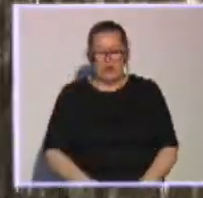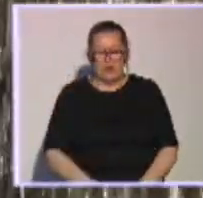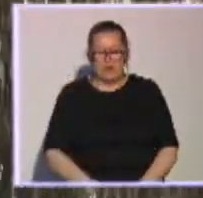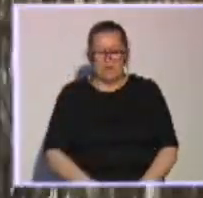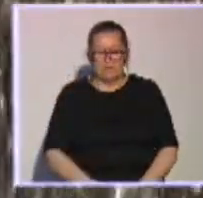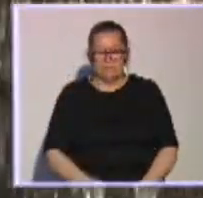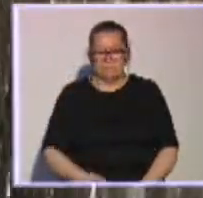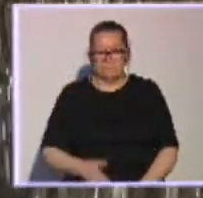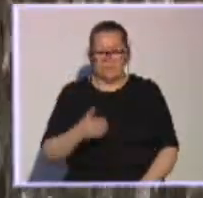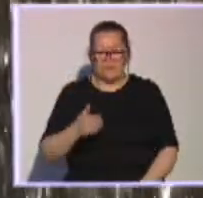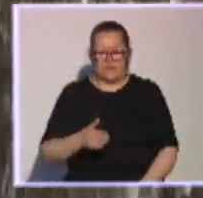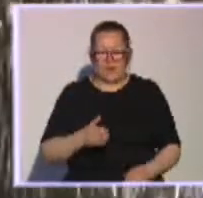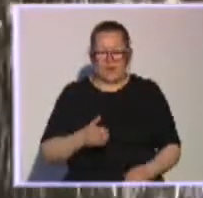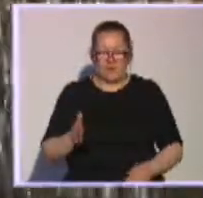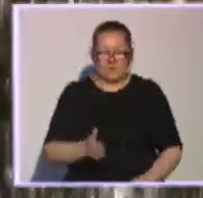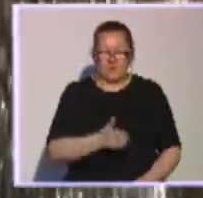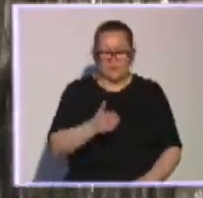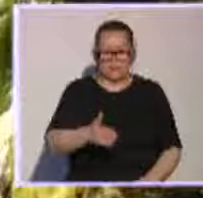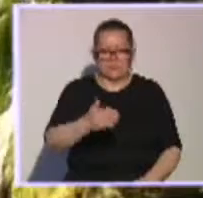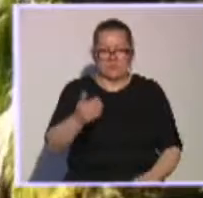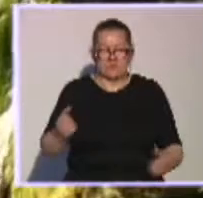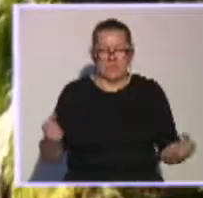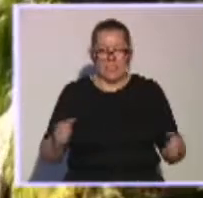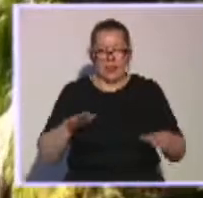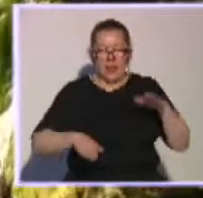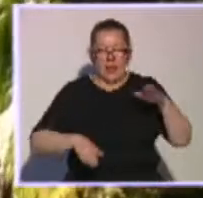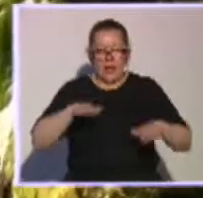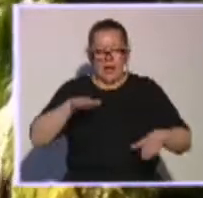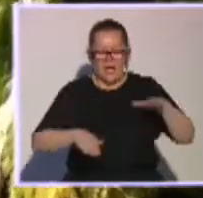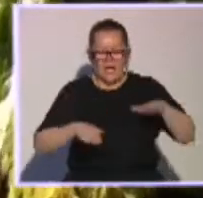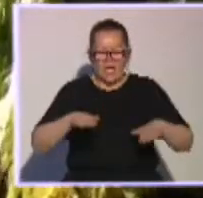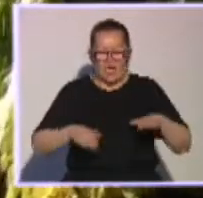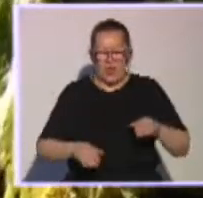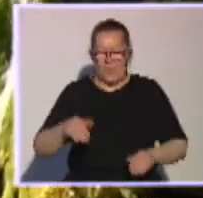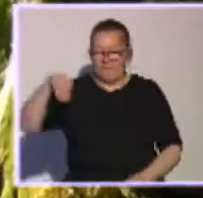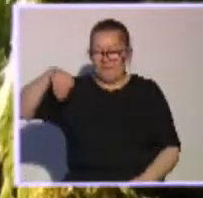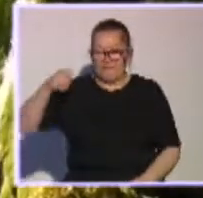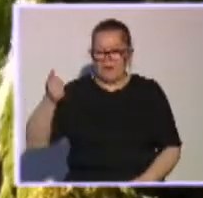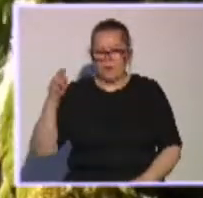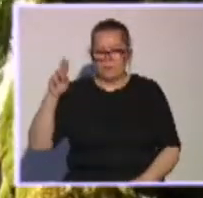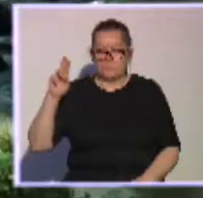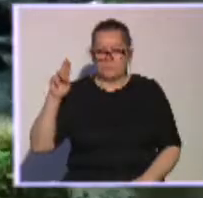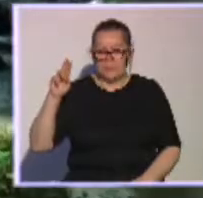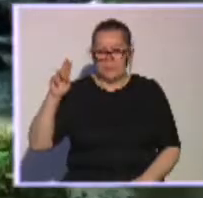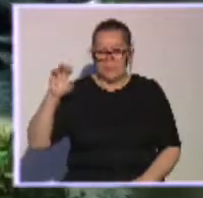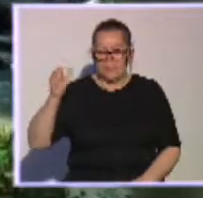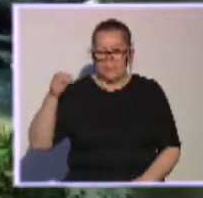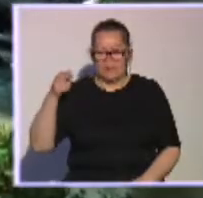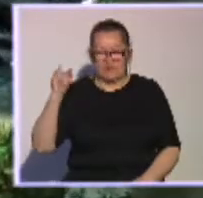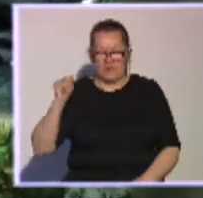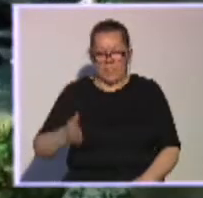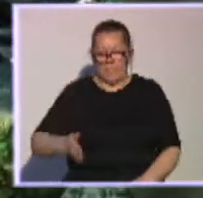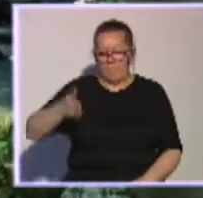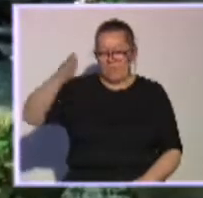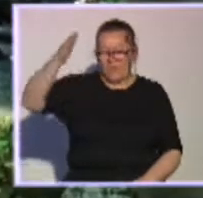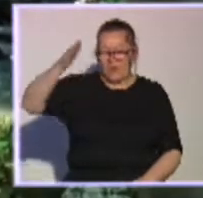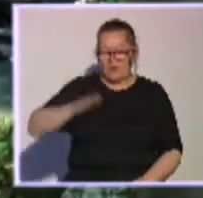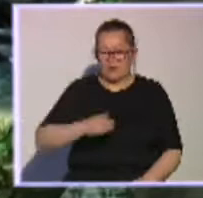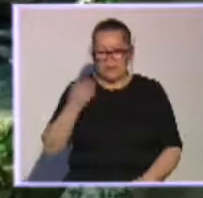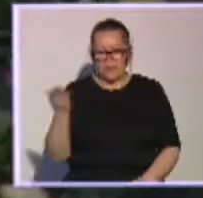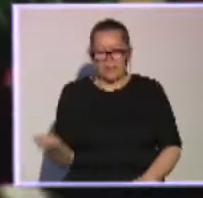care s-a regenerat cu noi straturi de mușchi, ceea ce a făcut să crească în dimensiuni cascada și, nemai având susținere, peretele s-a prăbușit.